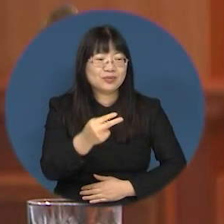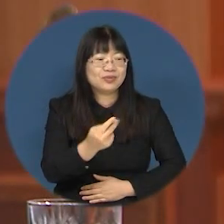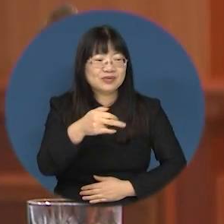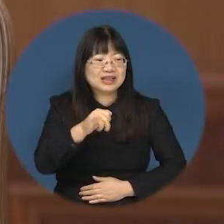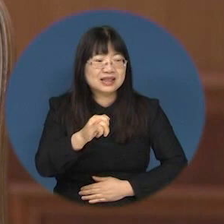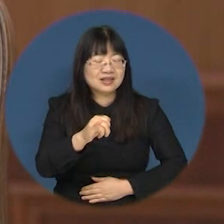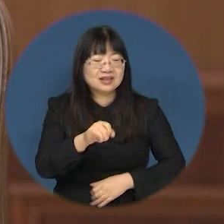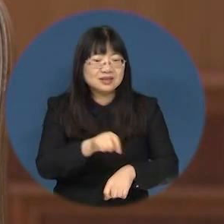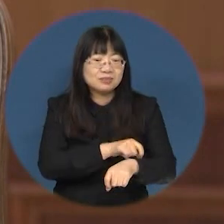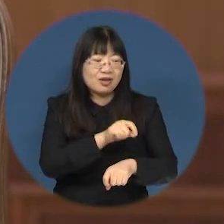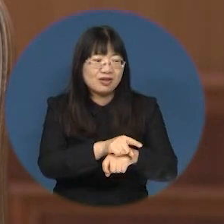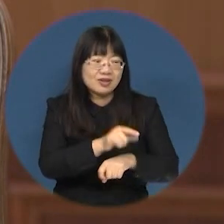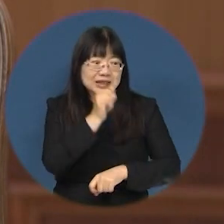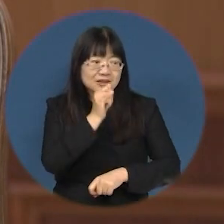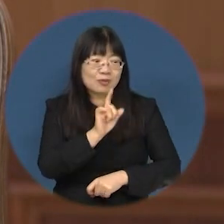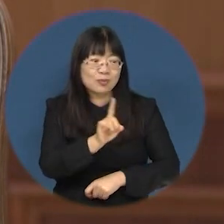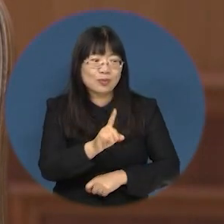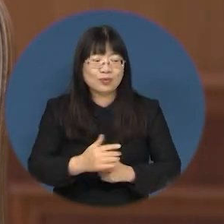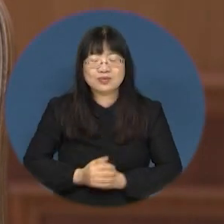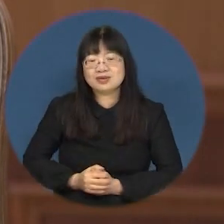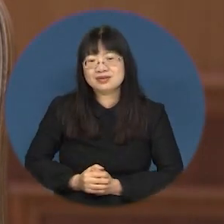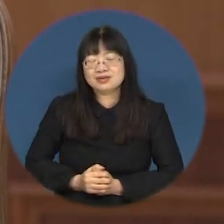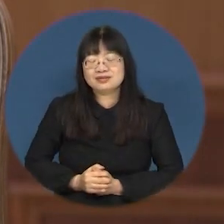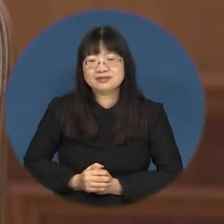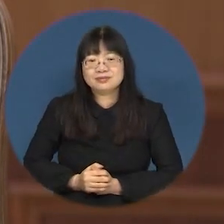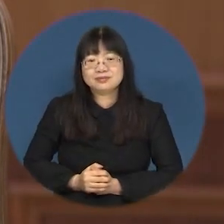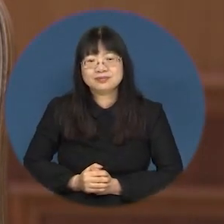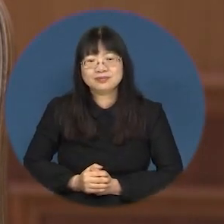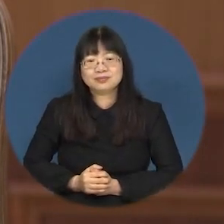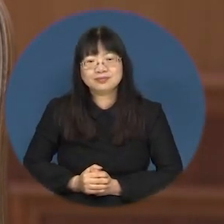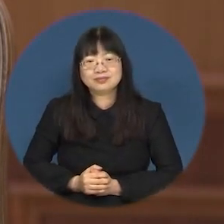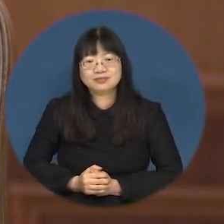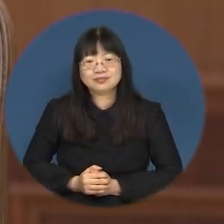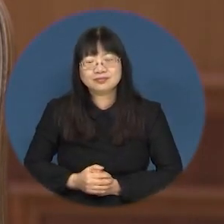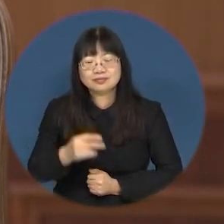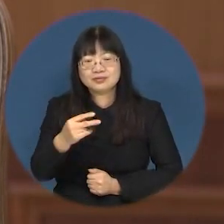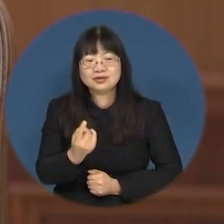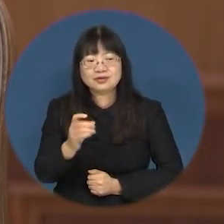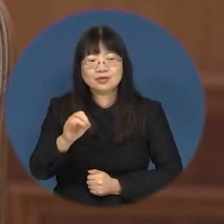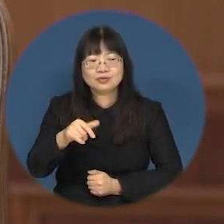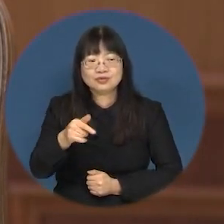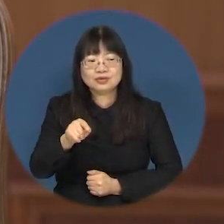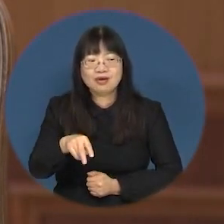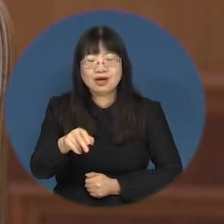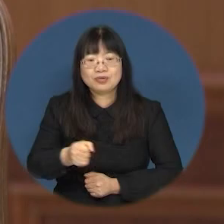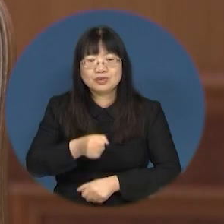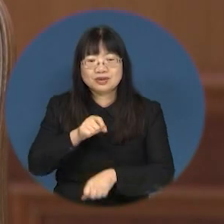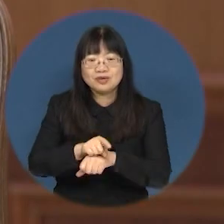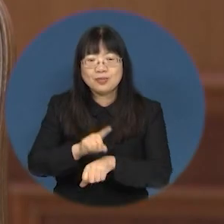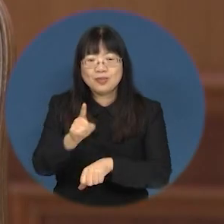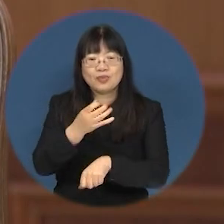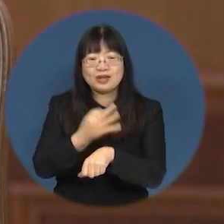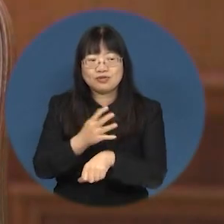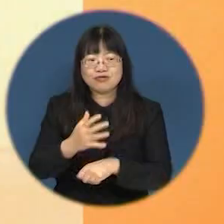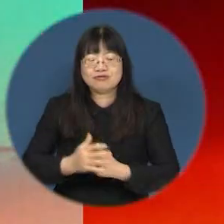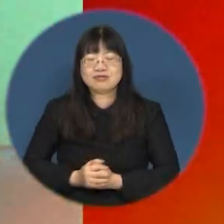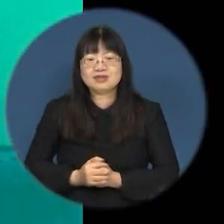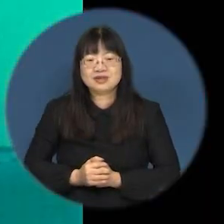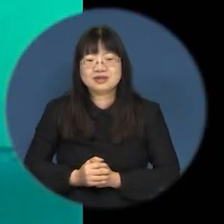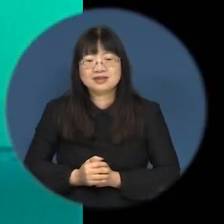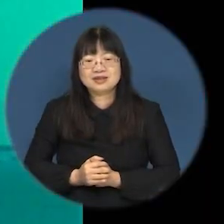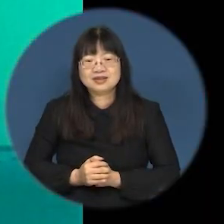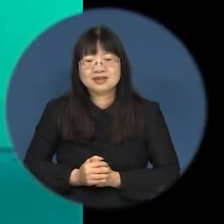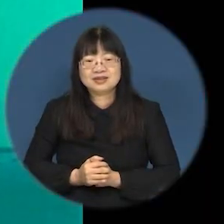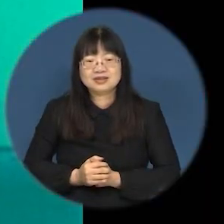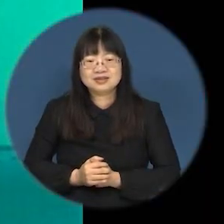그냥 아 이제 특별한 성격이라기보다도 도우너가 갖고 있는 성격은 약간은 좀 단순해요.